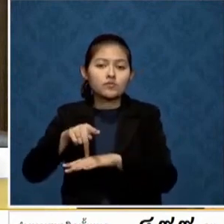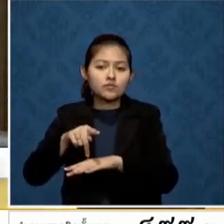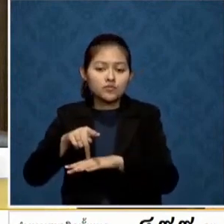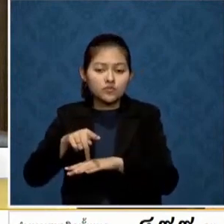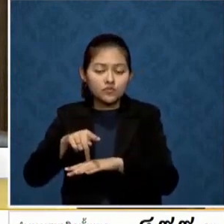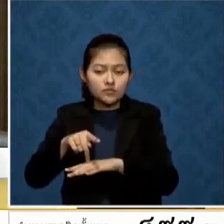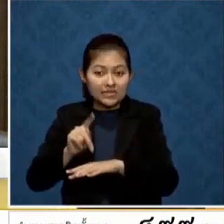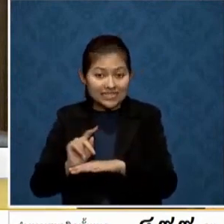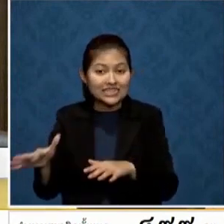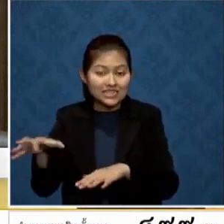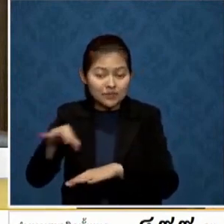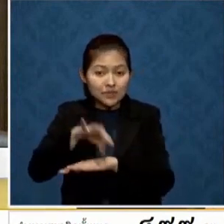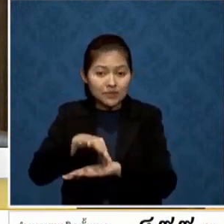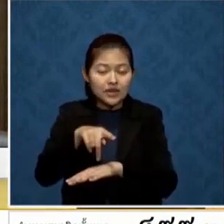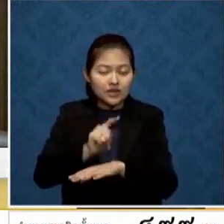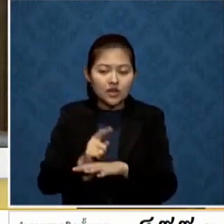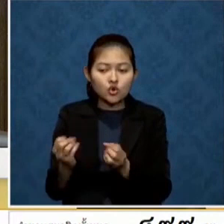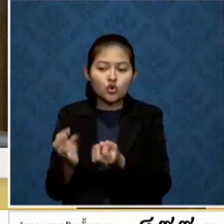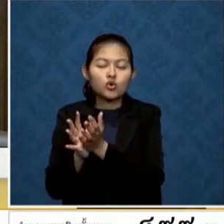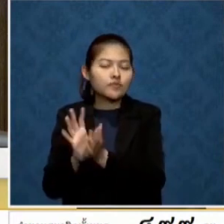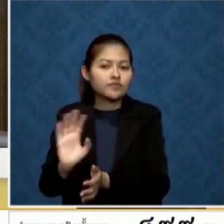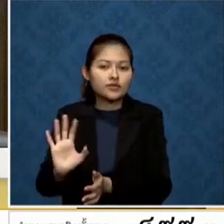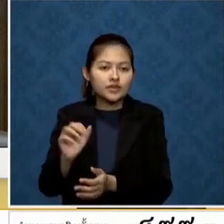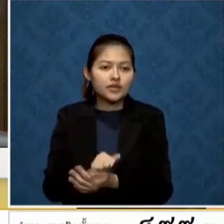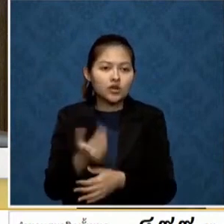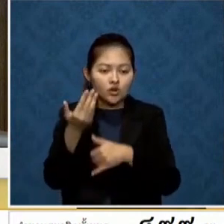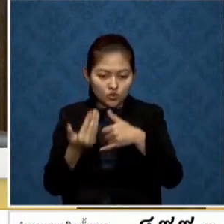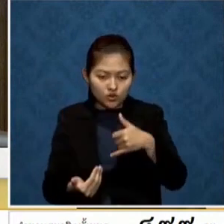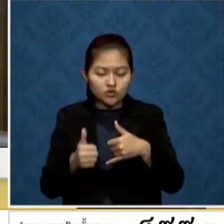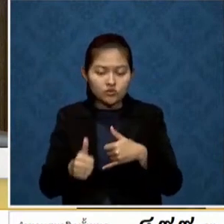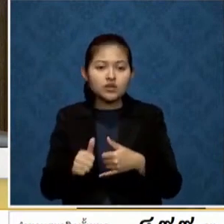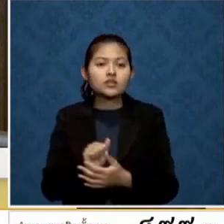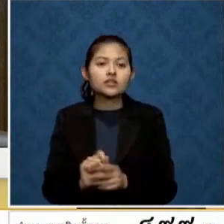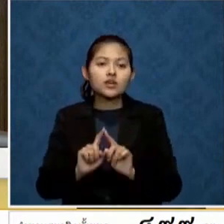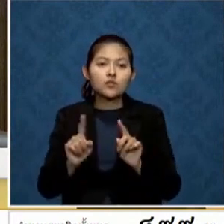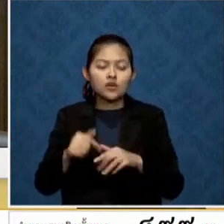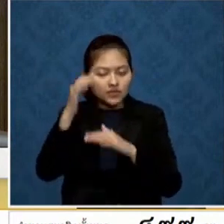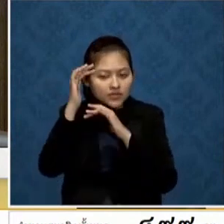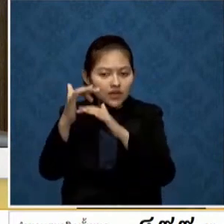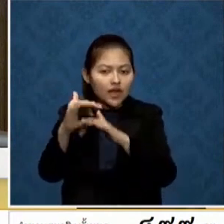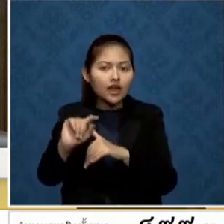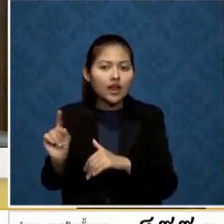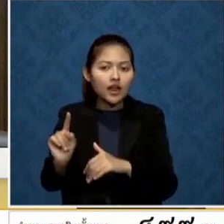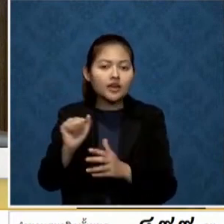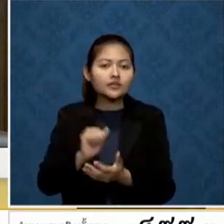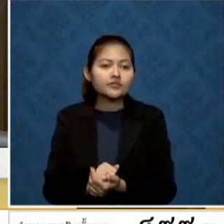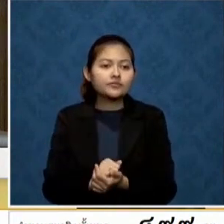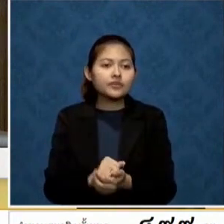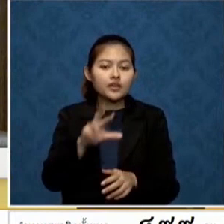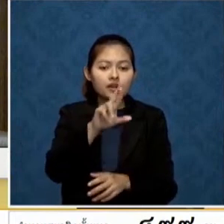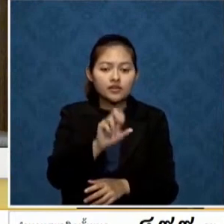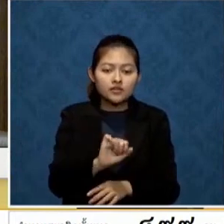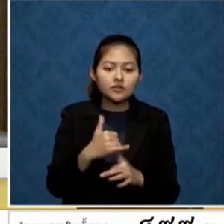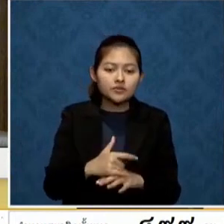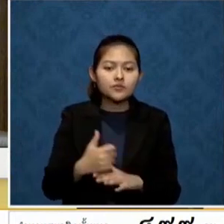ถูกเสนอด้วยเจตนาที่จะตั้งคำถามถึงคุณสมบัติของทั้ง 3ท่านนะครับแต่ว่าเป็นเจตนาที่ต้องการจะให้สภานั้นมีความ